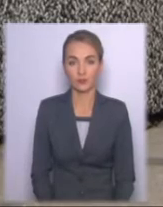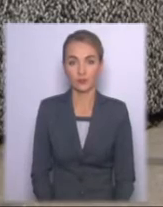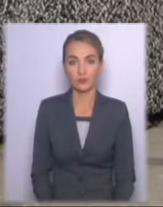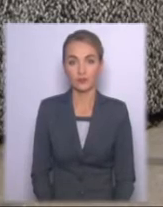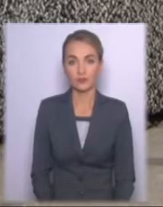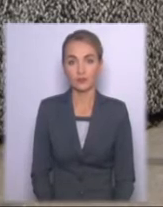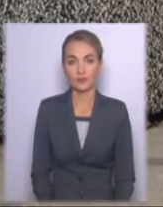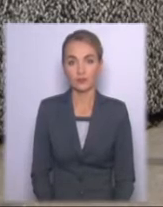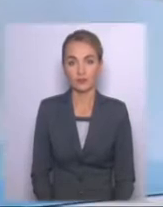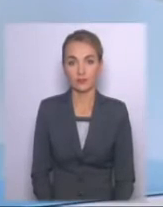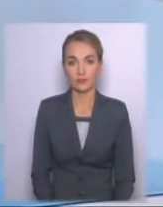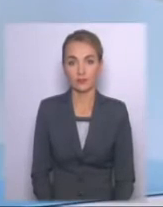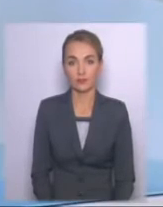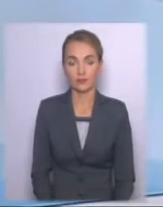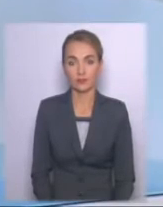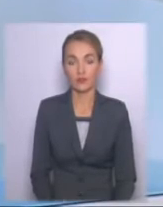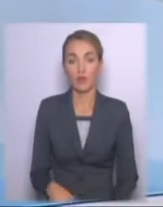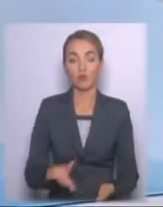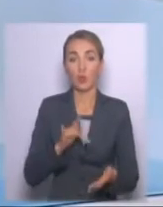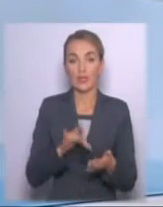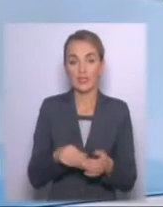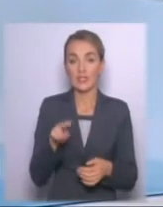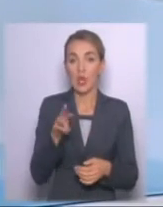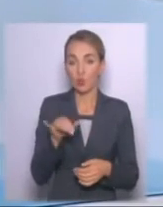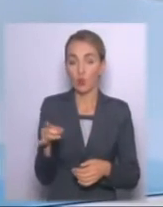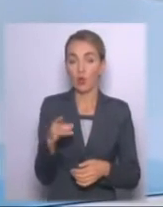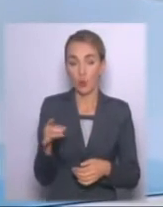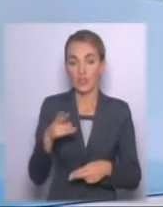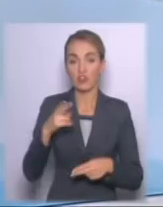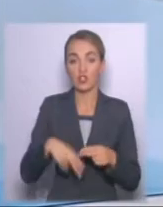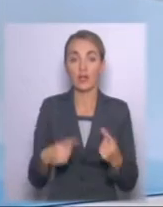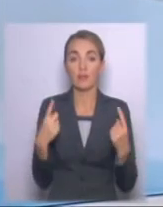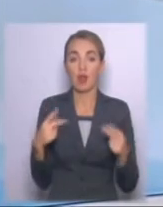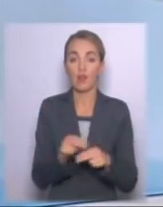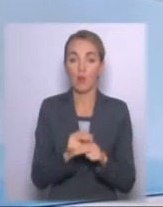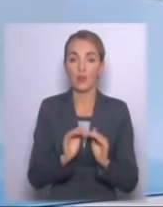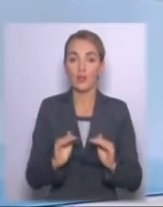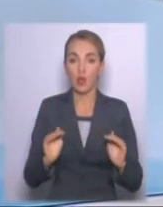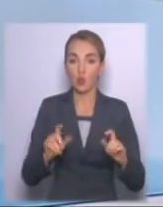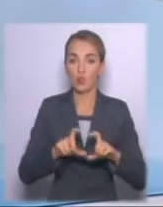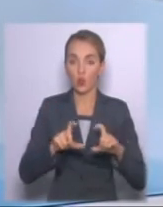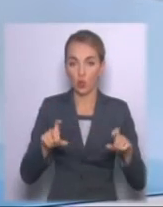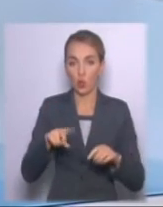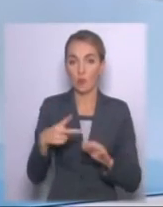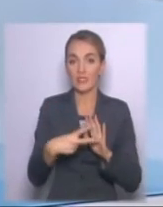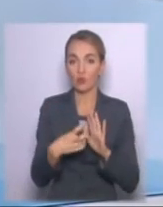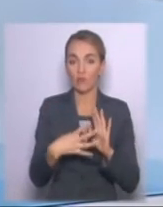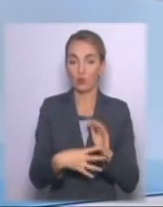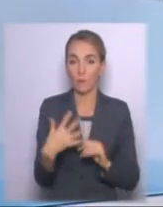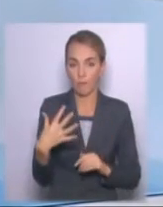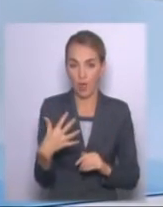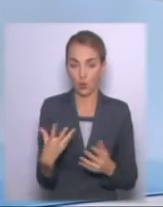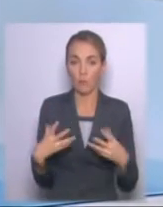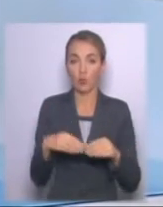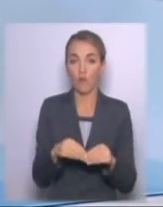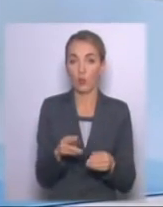Київ. У столиці, в Деснянському районі, завершили капітальний ремонт дитячого садочка номер 795